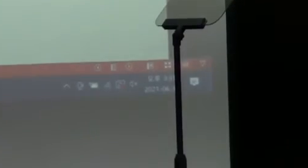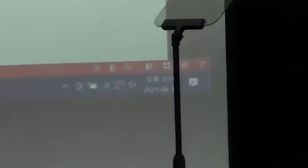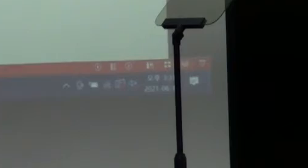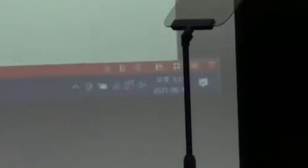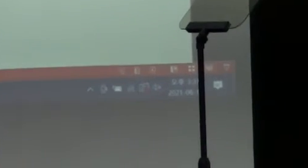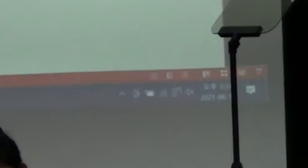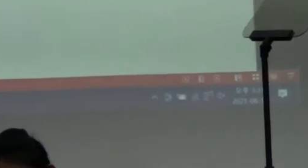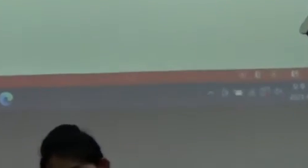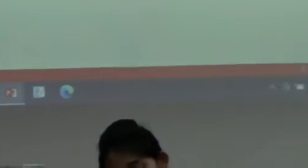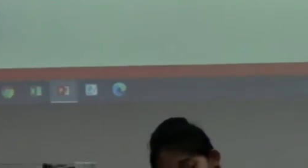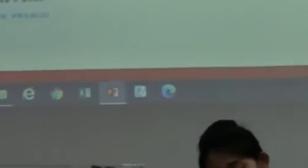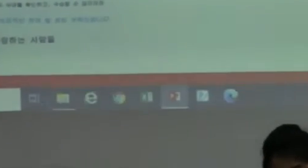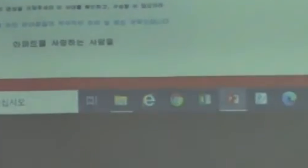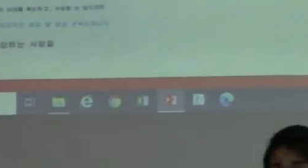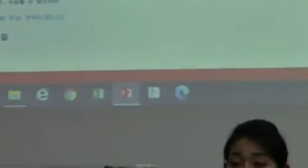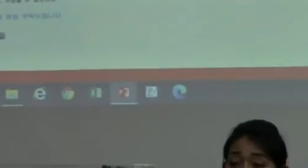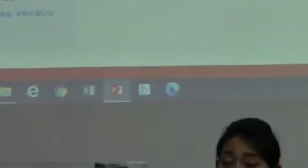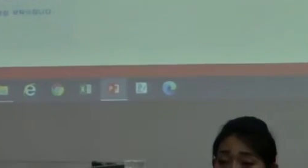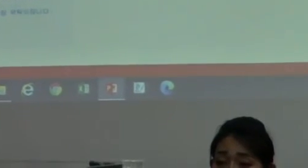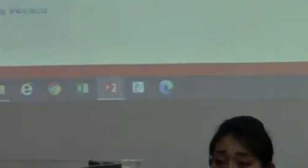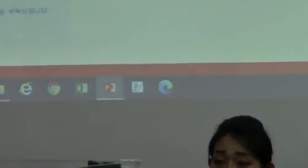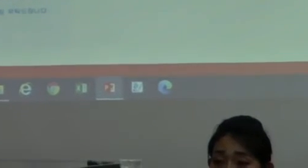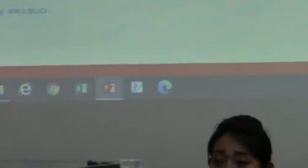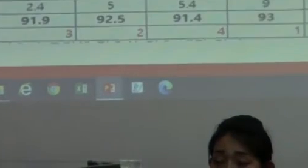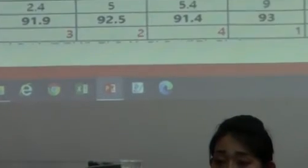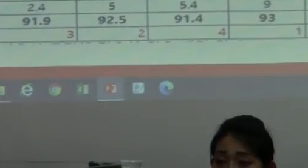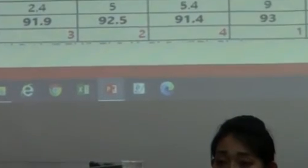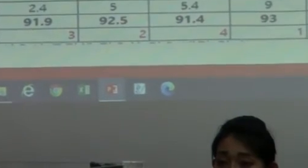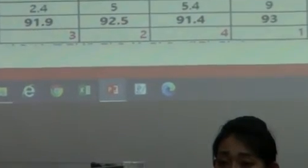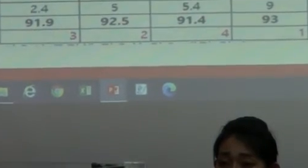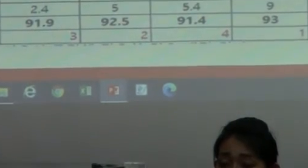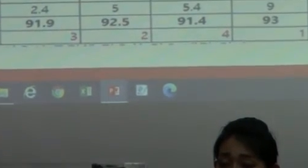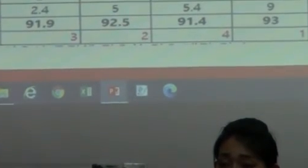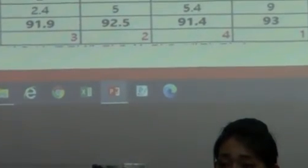살펴봤습니다. 살펴보니까